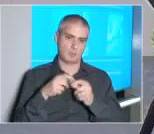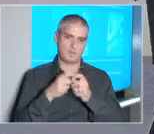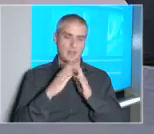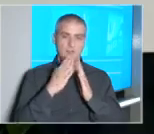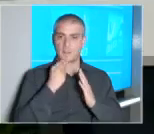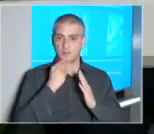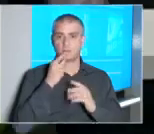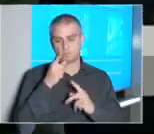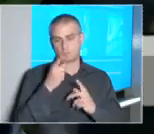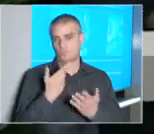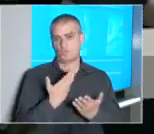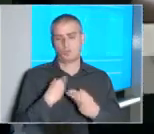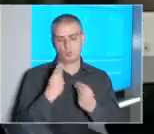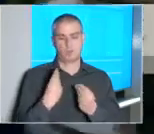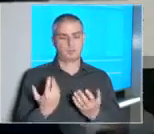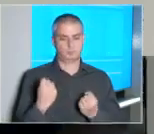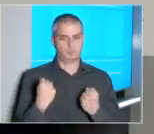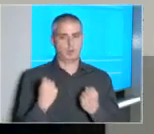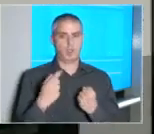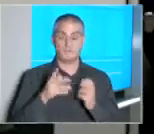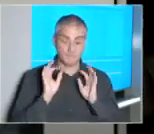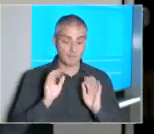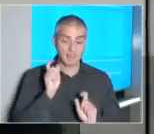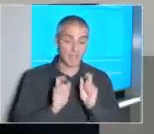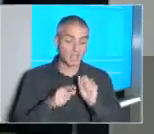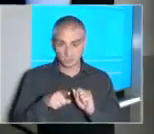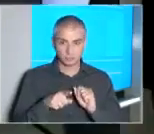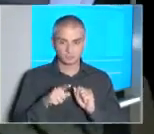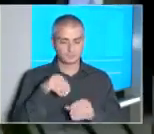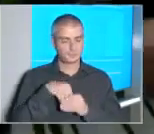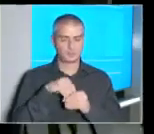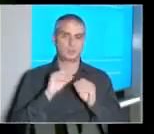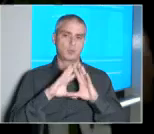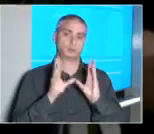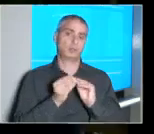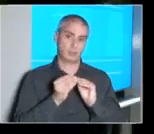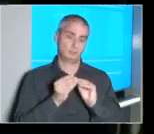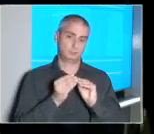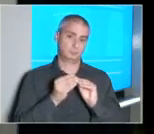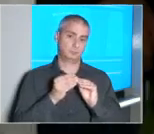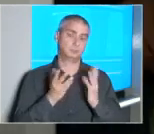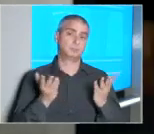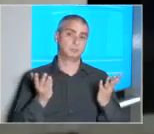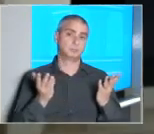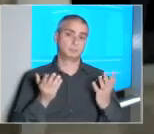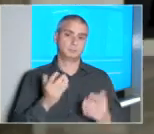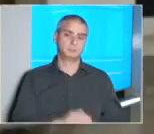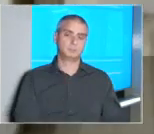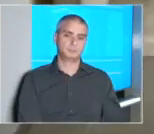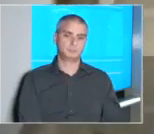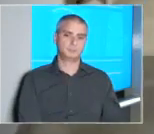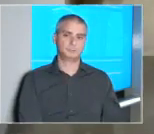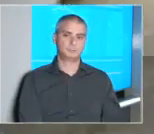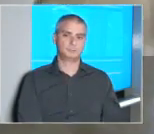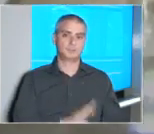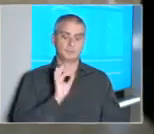היהודי, והוא הנותן להם לעשות כוח, ובאמת האנשים שעמדו, ואלקטורט מאוד שלם, שעמד מאחוריהם, ובאמת